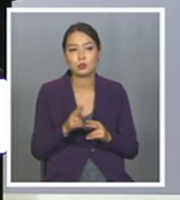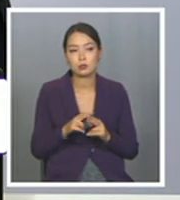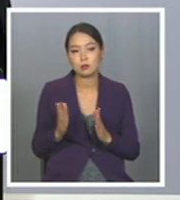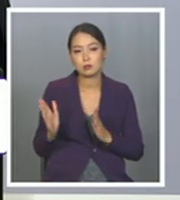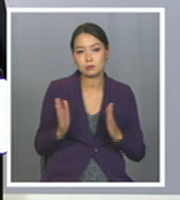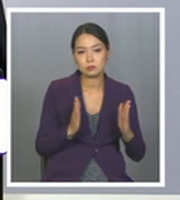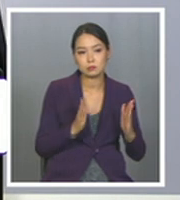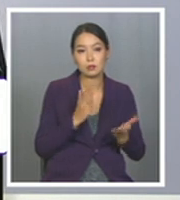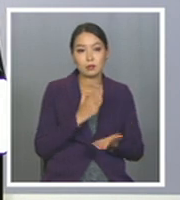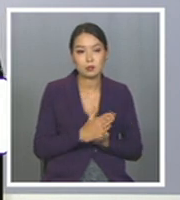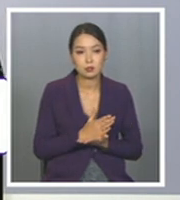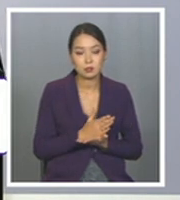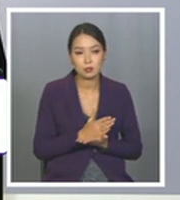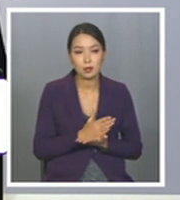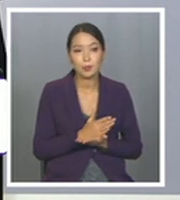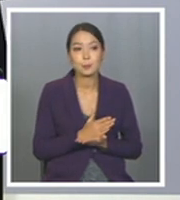сөз.